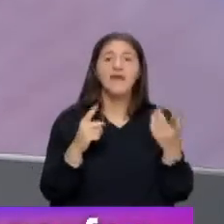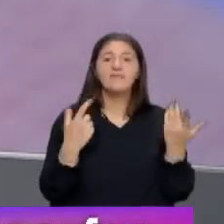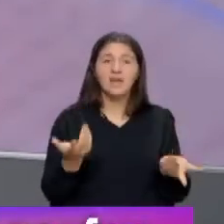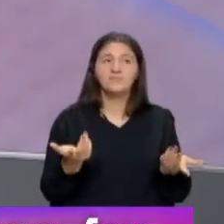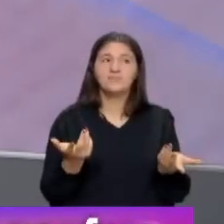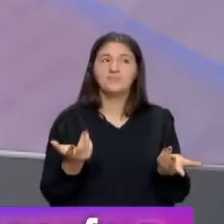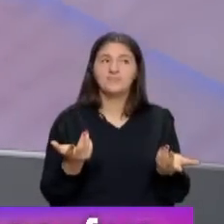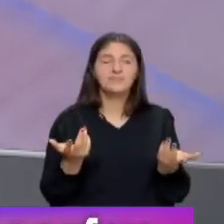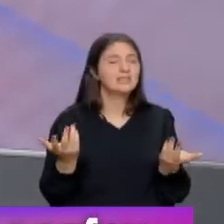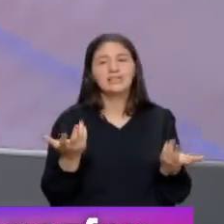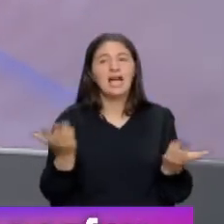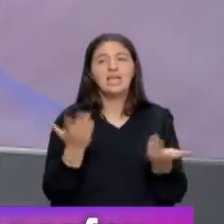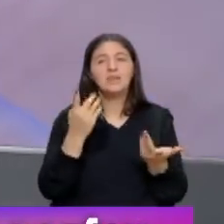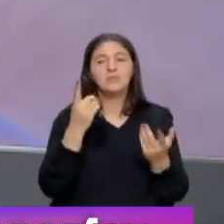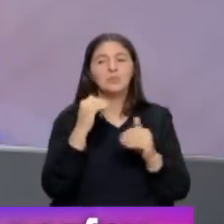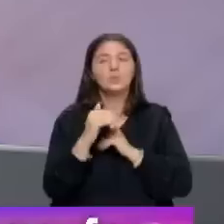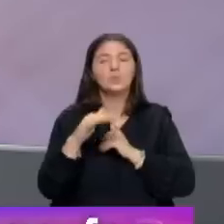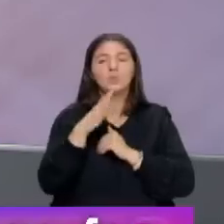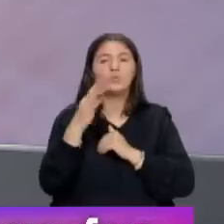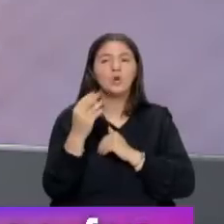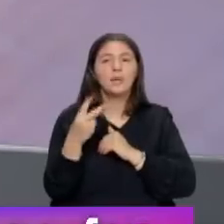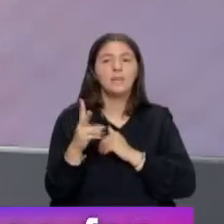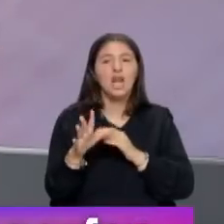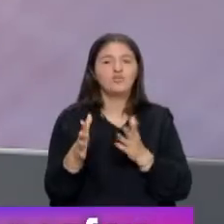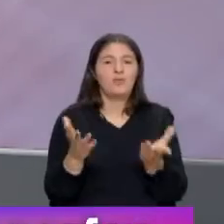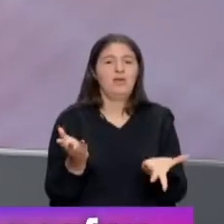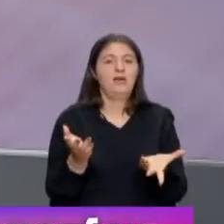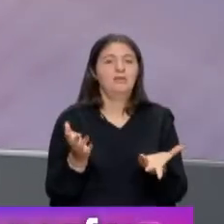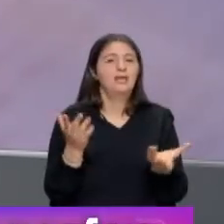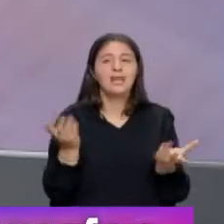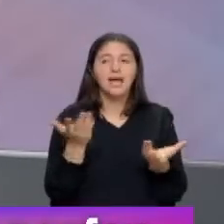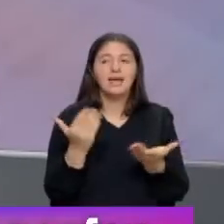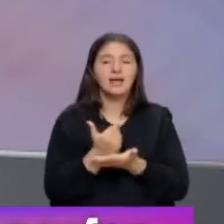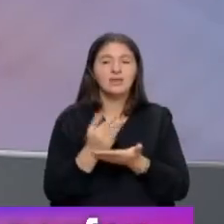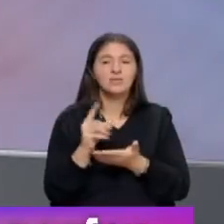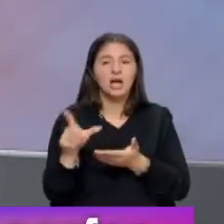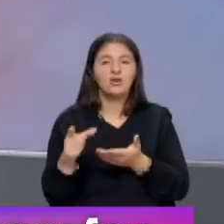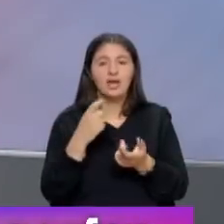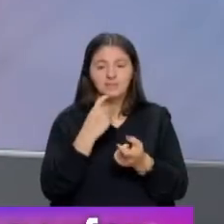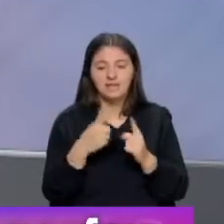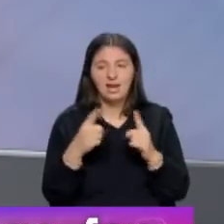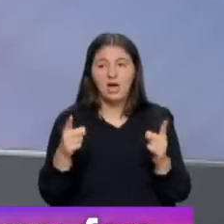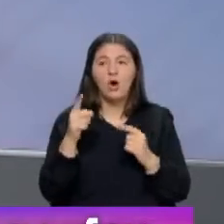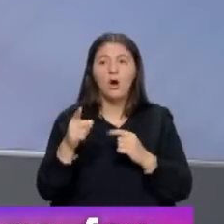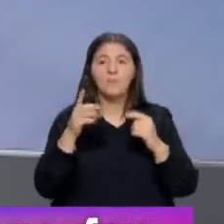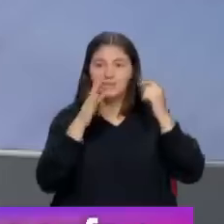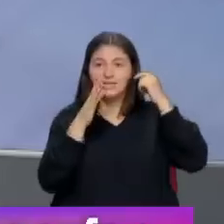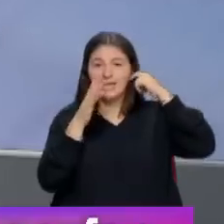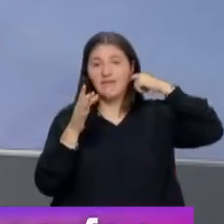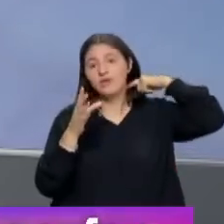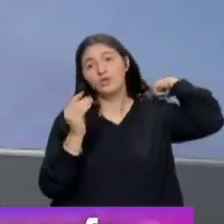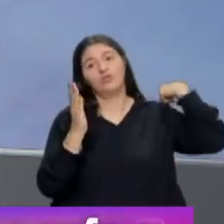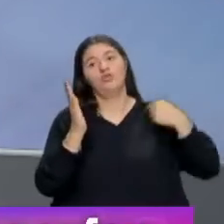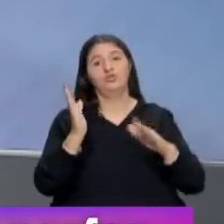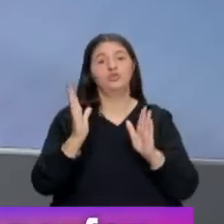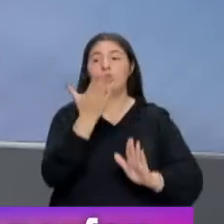ne kadarla bir ülke bir halk Mutlu olabilir acaba ne kadar kazanması gerekiyor yıllık o bilgiler ve çok